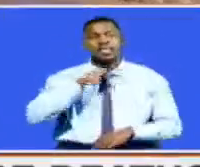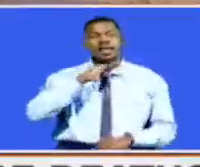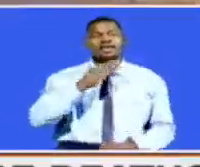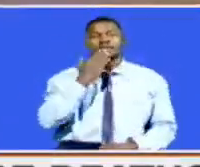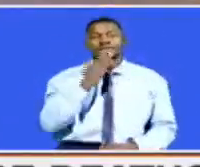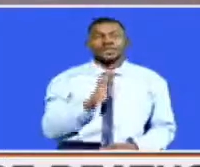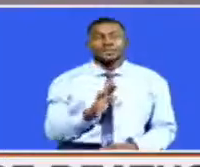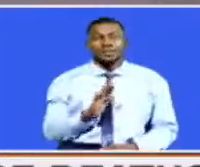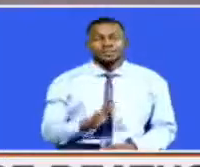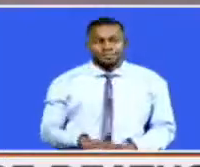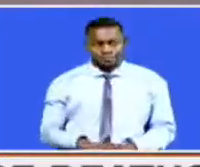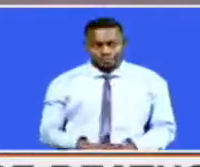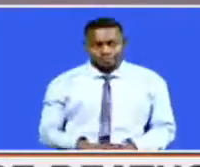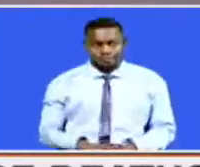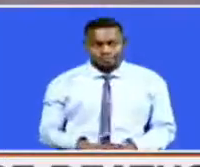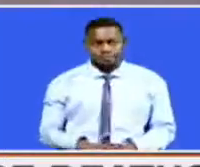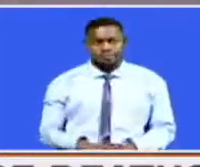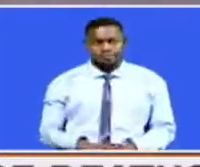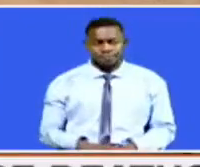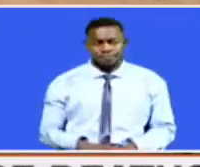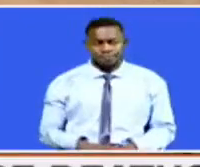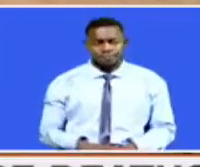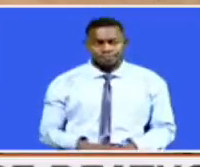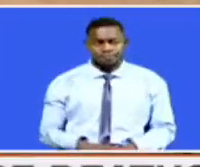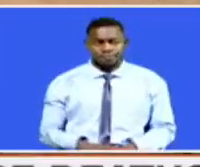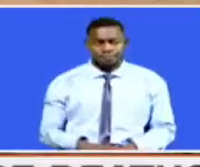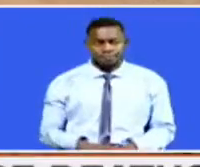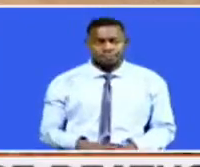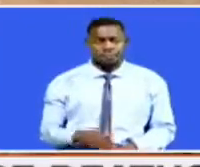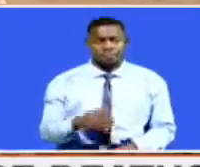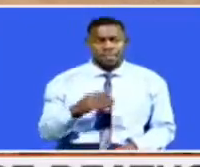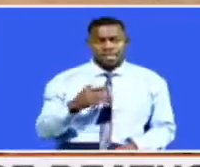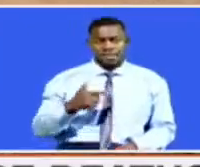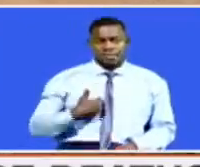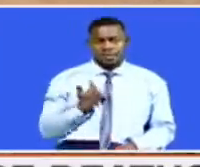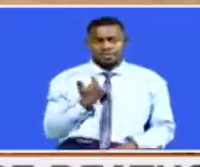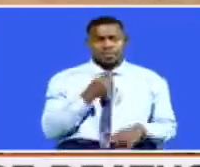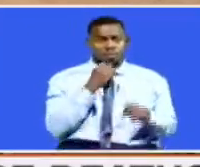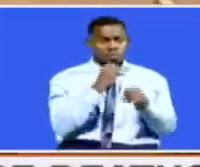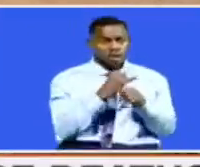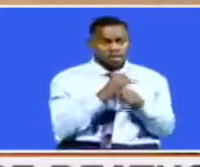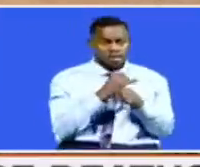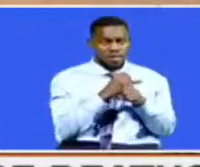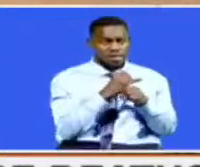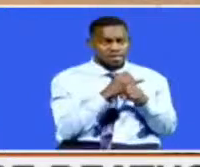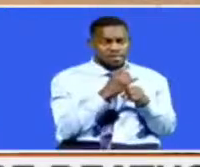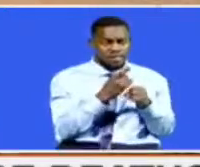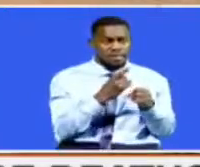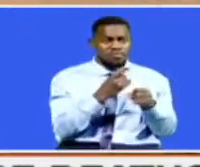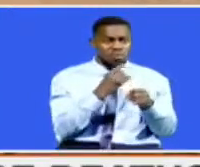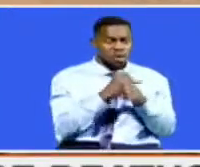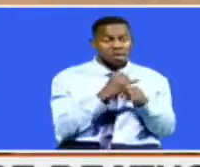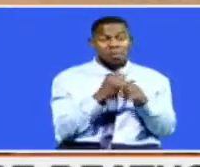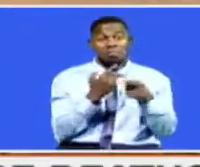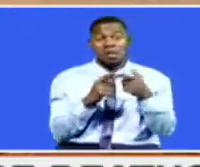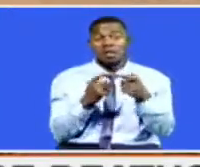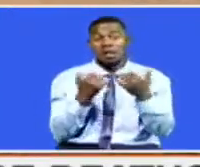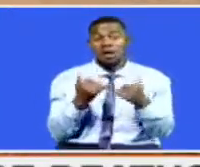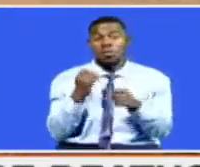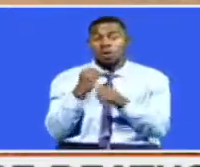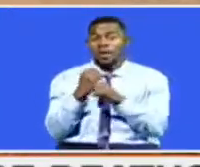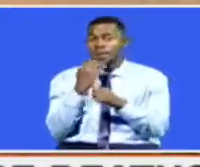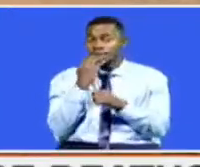Maji yametushinda kabisa na ninataka kuvuka nimeshindwa. Nilikuwa nafanya kazi hapa Kavodho, sasa nimewacha kazi nataka kuenda kulima